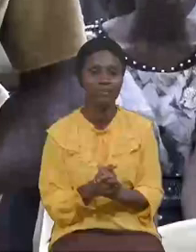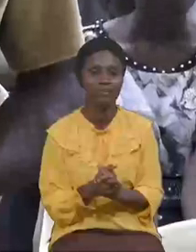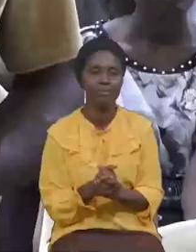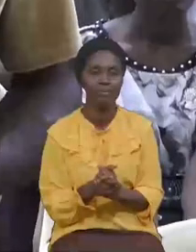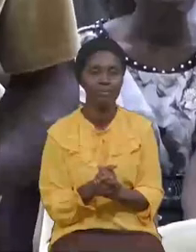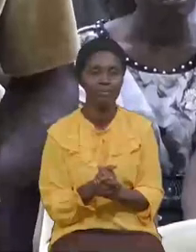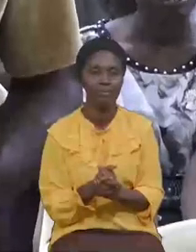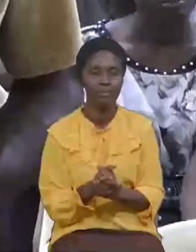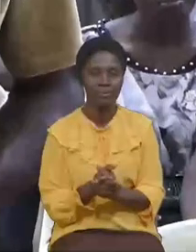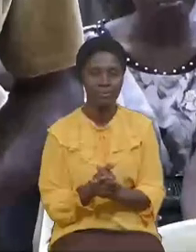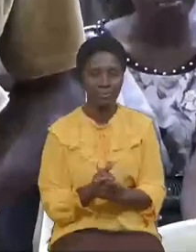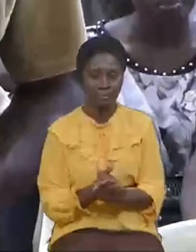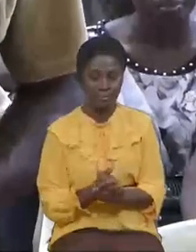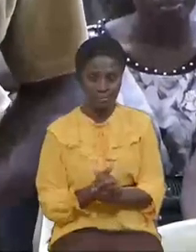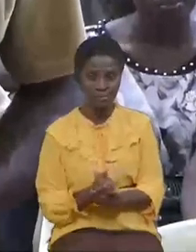Et nous allons